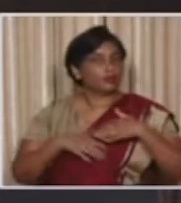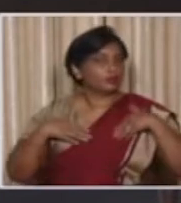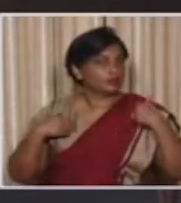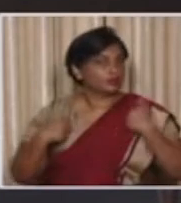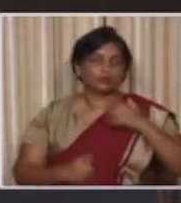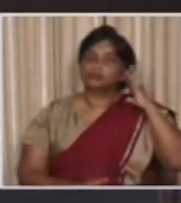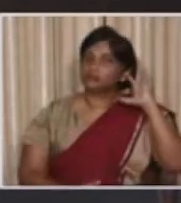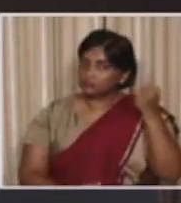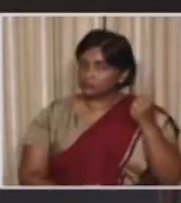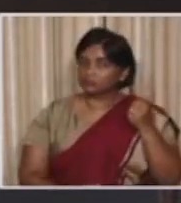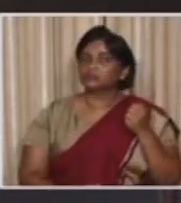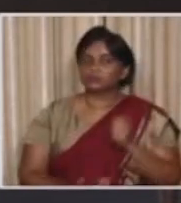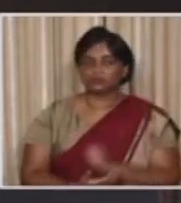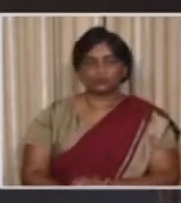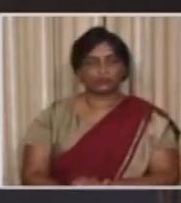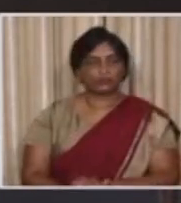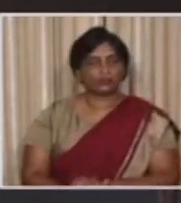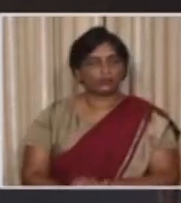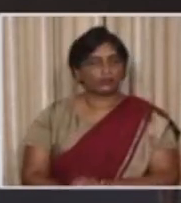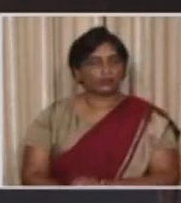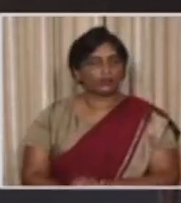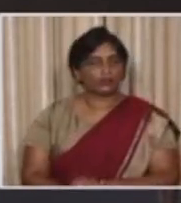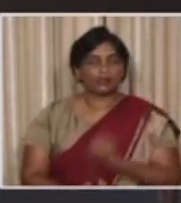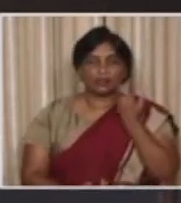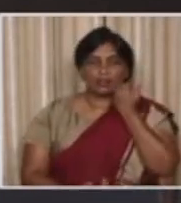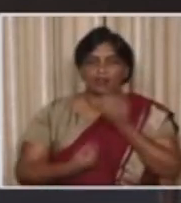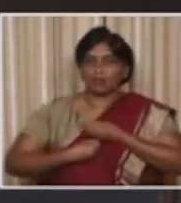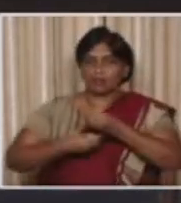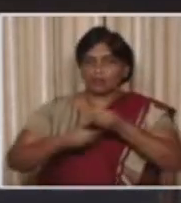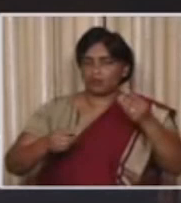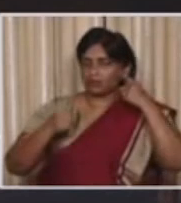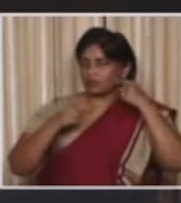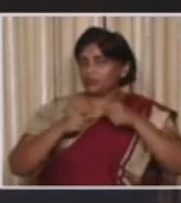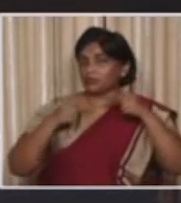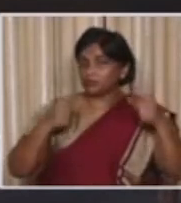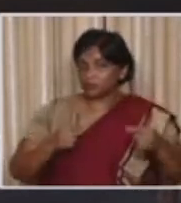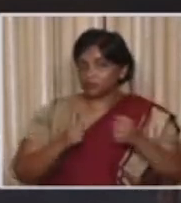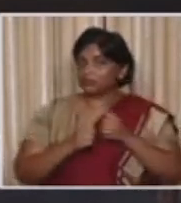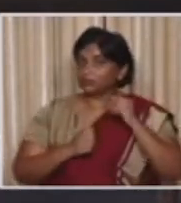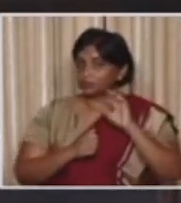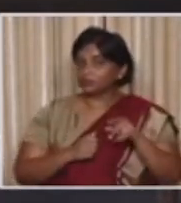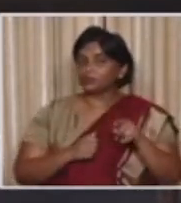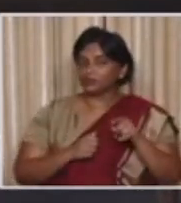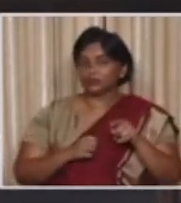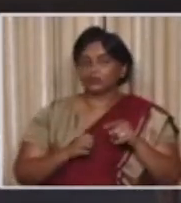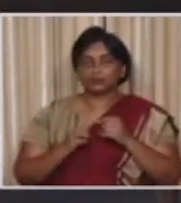to combat communicable diseases and provide inspiration for other countries. අනිත් රටවල්